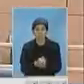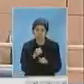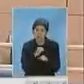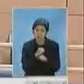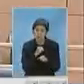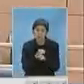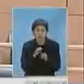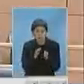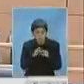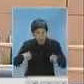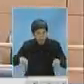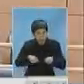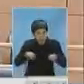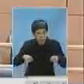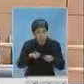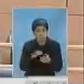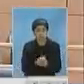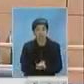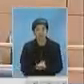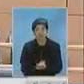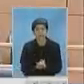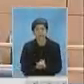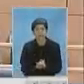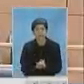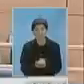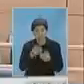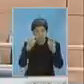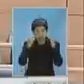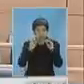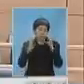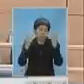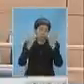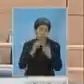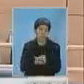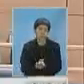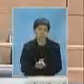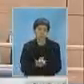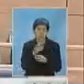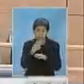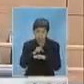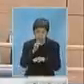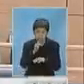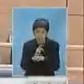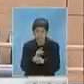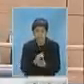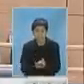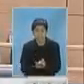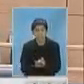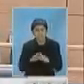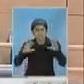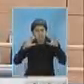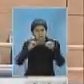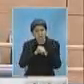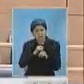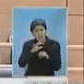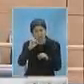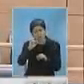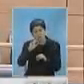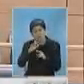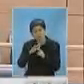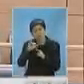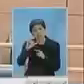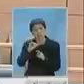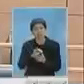กับข้าวออกโทรทัศน์หลุดกี่นายกครับท่านประธานที่เคารพครับรัฐบาลนายสมชายวงษ์สวัสดิ์